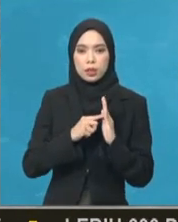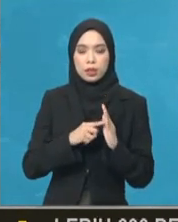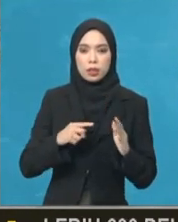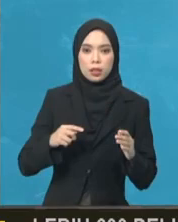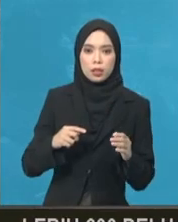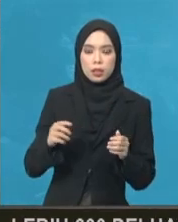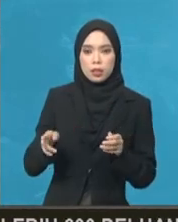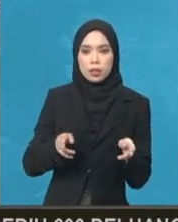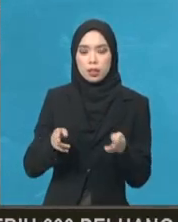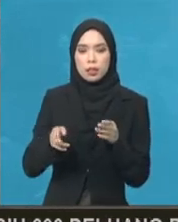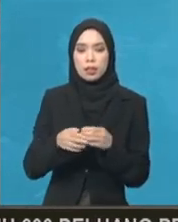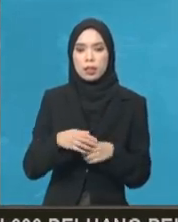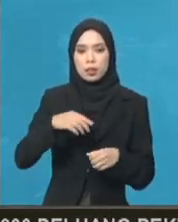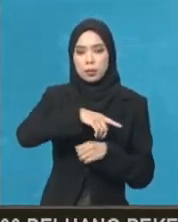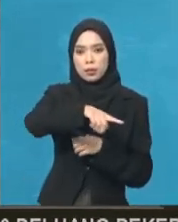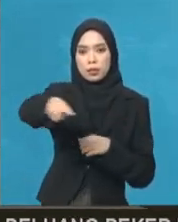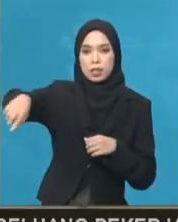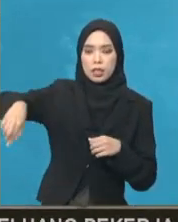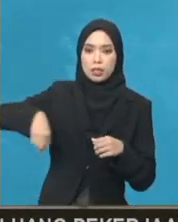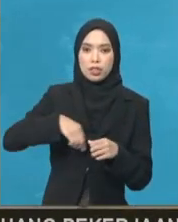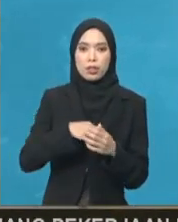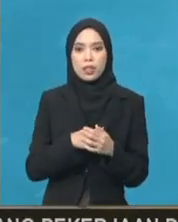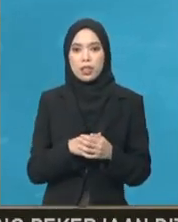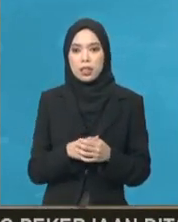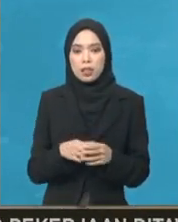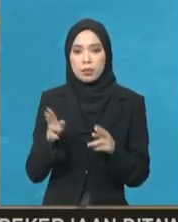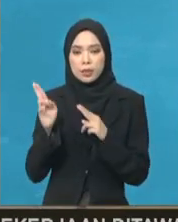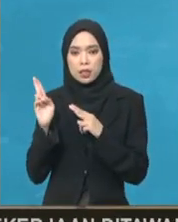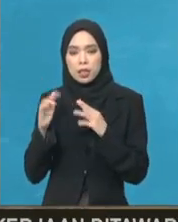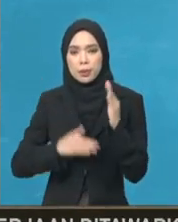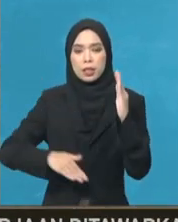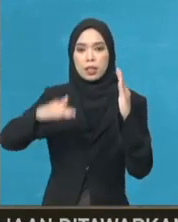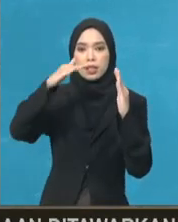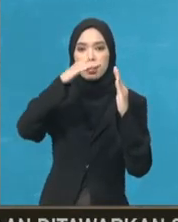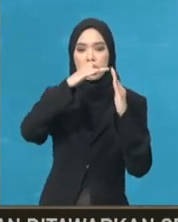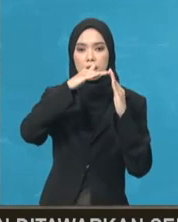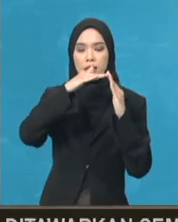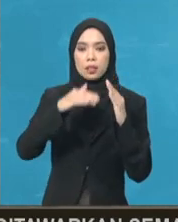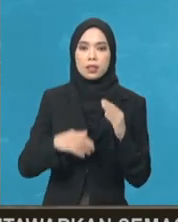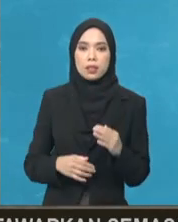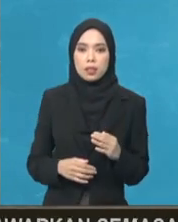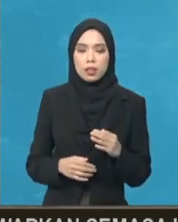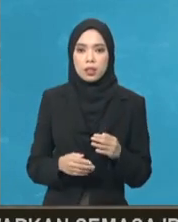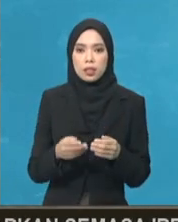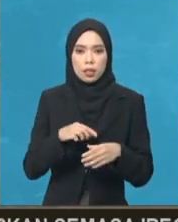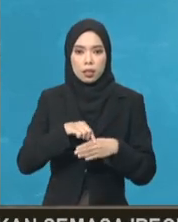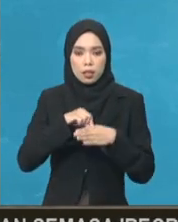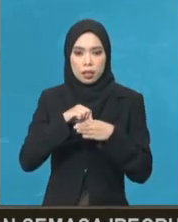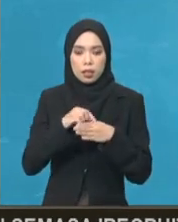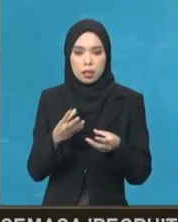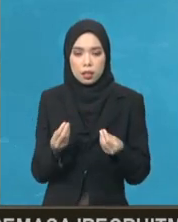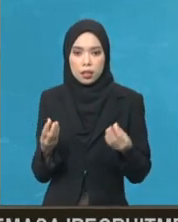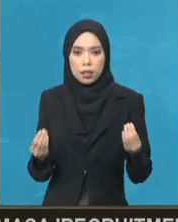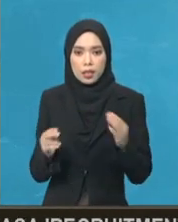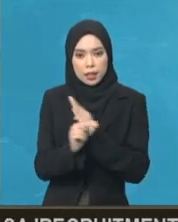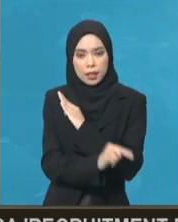keseluruhan kaidah sistem vietlott ini juga di hasrat akan meningkatkan tahap Sara diri bekalan daging negara selain